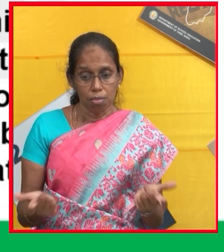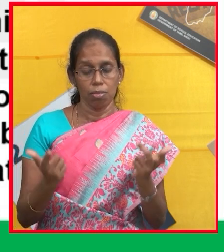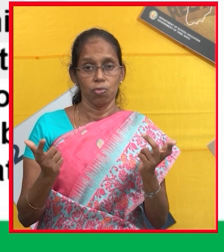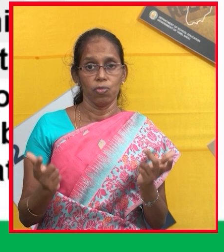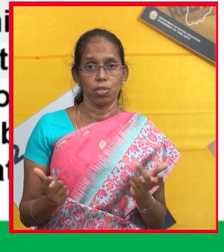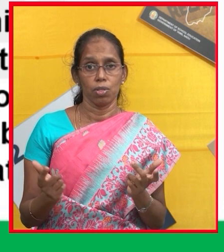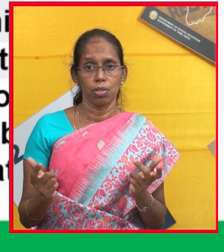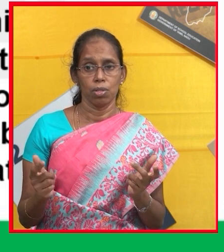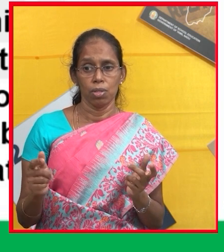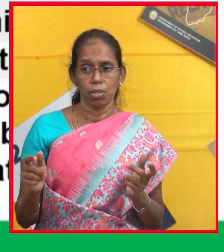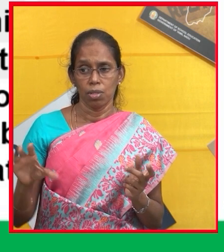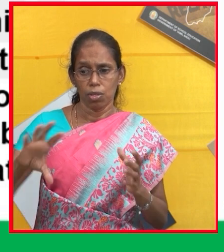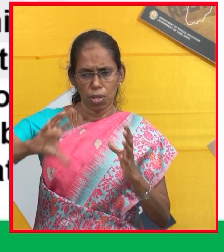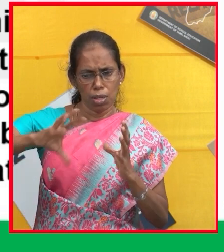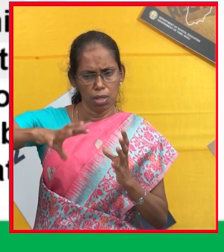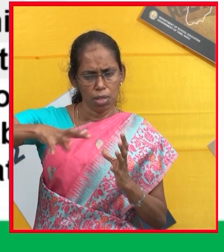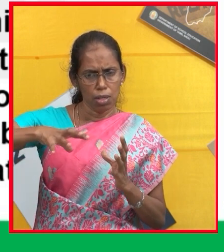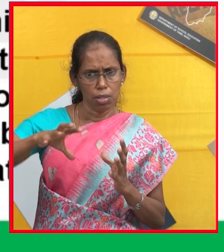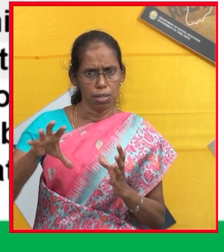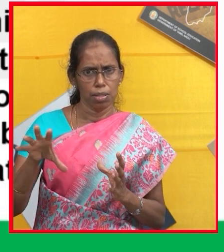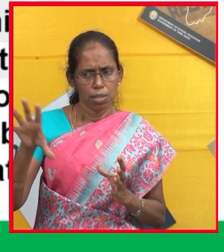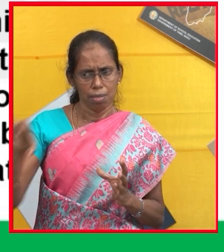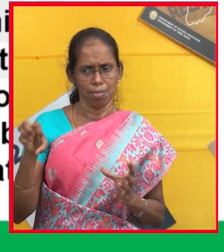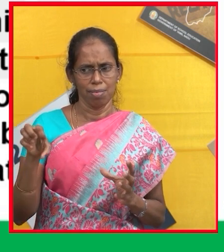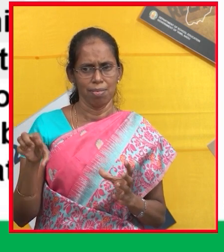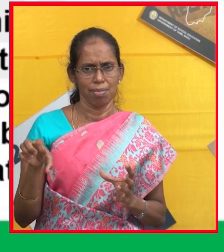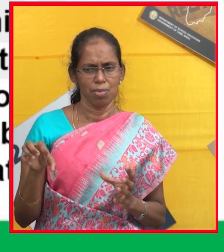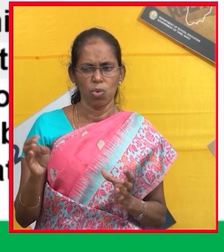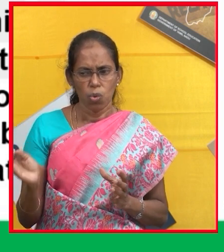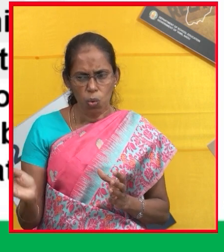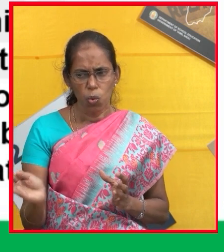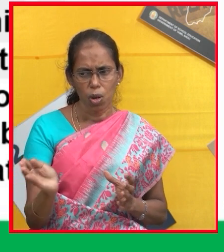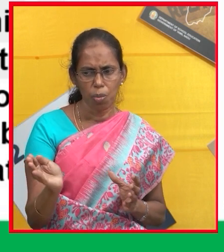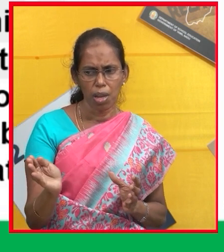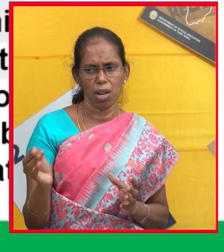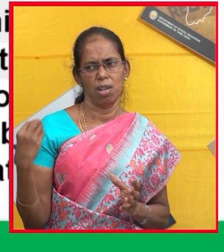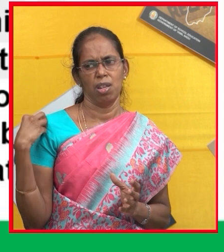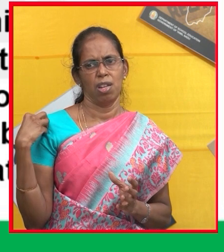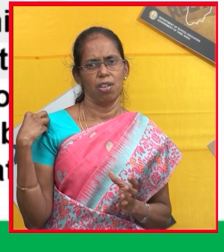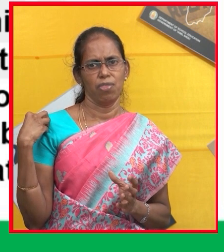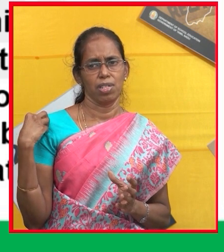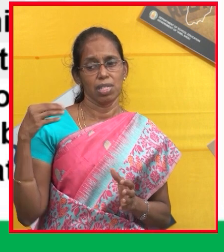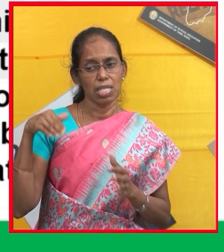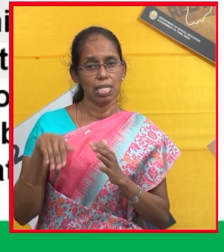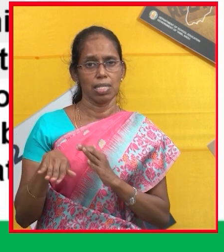second to switch on the engine and say let's go 1 mile ahead. But inside of me,